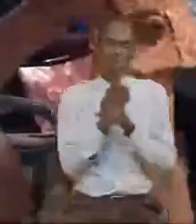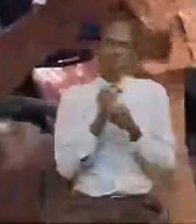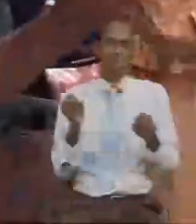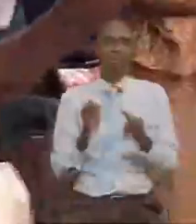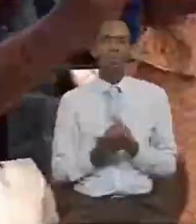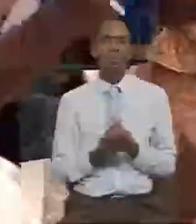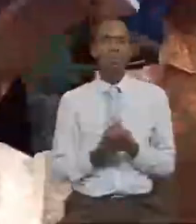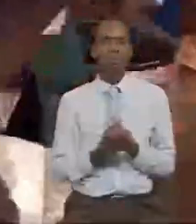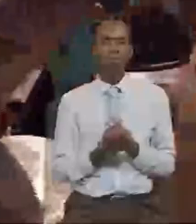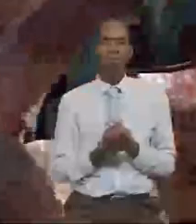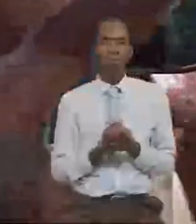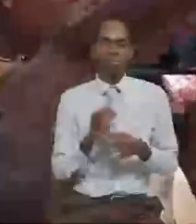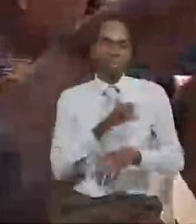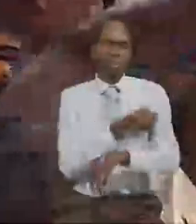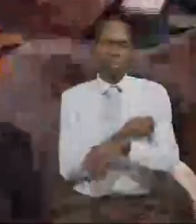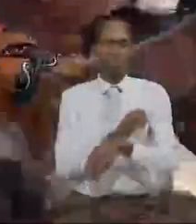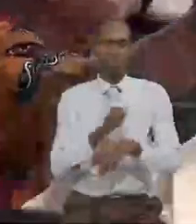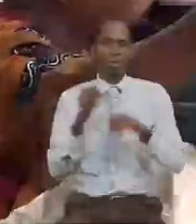La puissance de fortification.